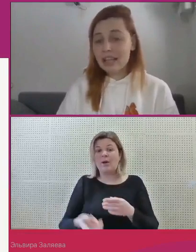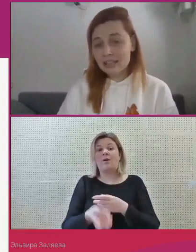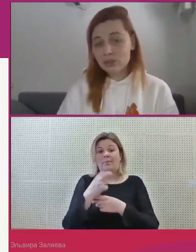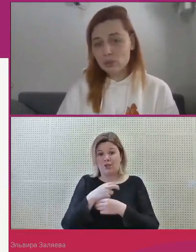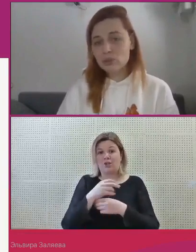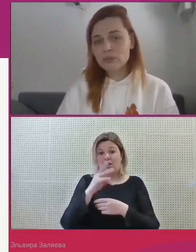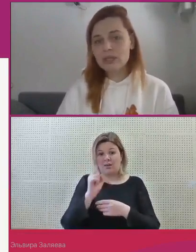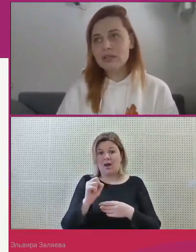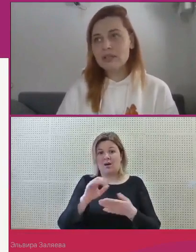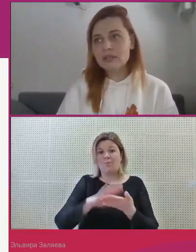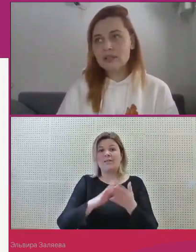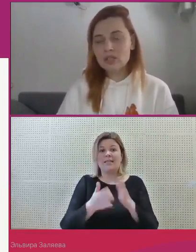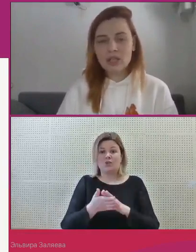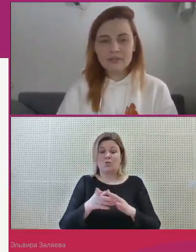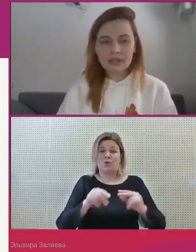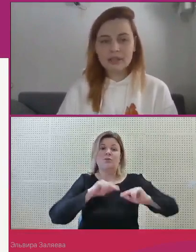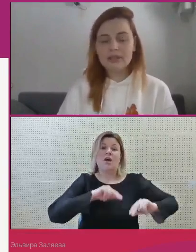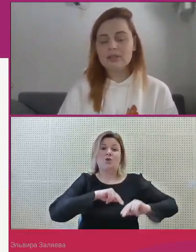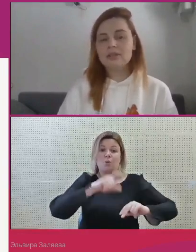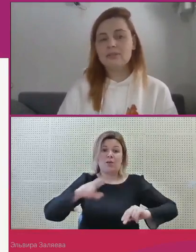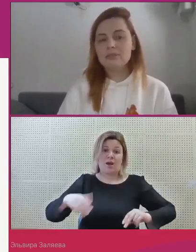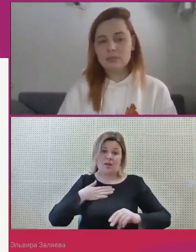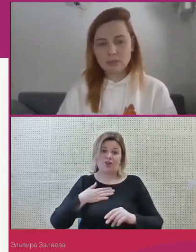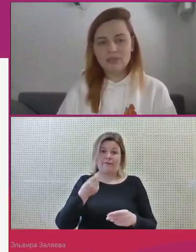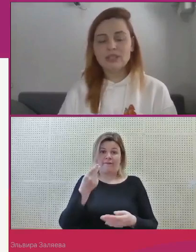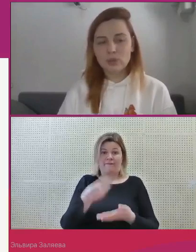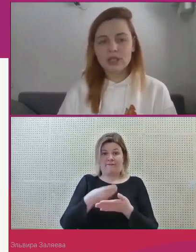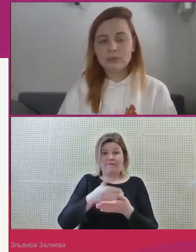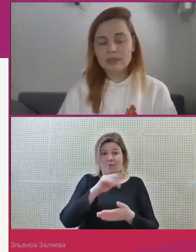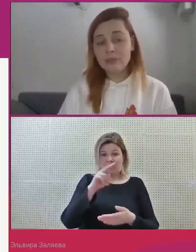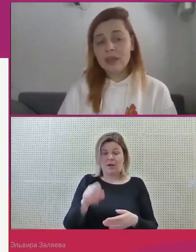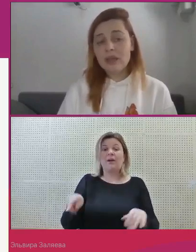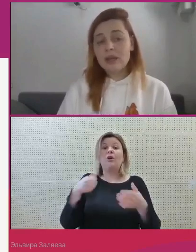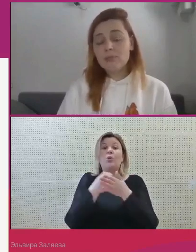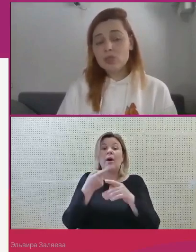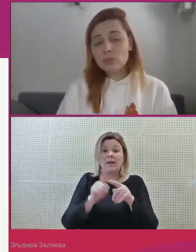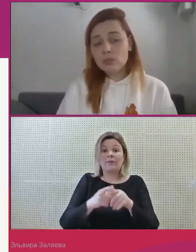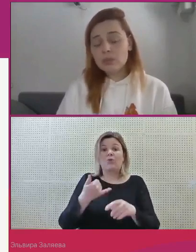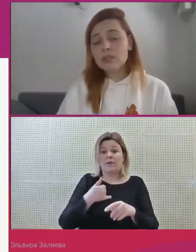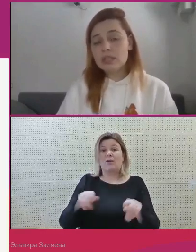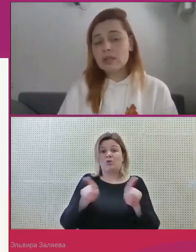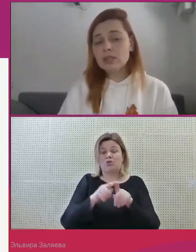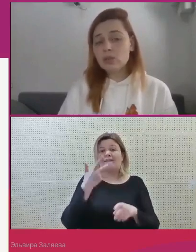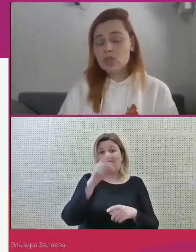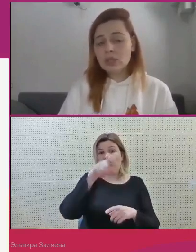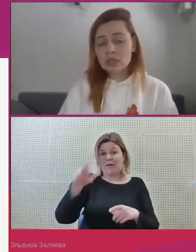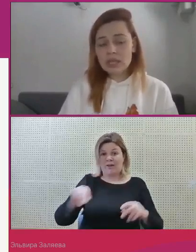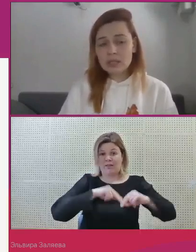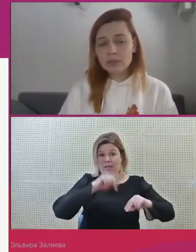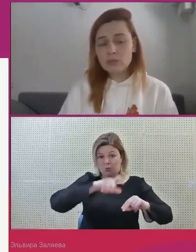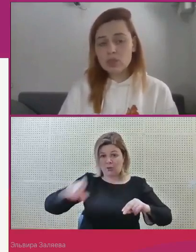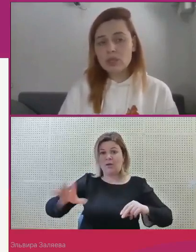И до этого тоже у меня 3 человека, это, ну, как бы волонтеры они были. Почему? Это на самом деле